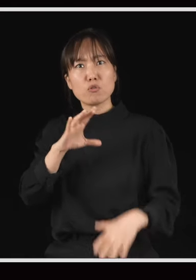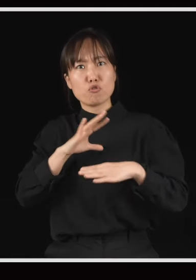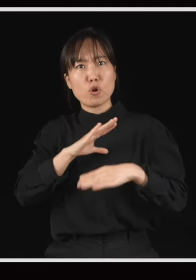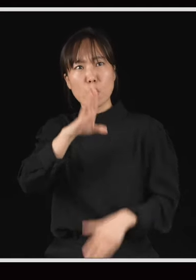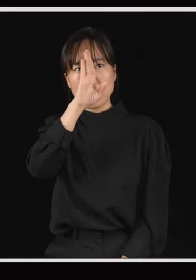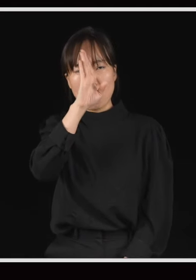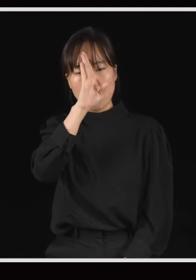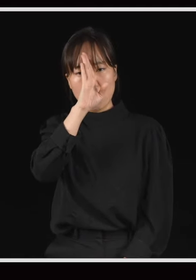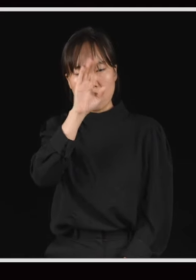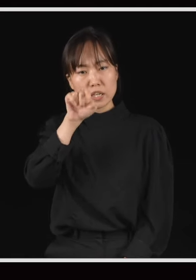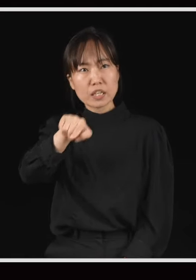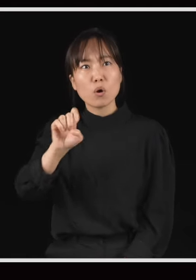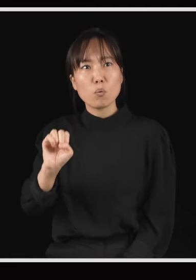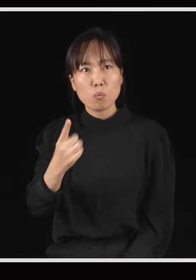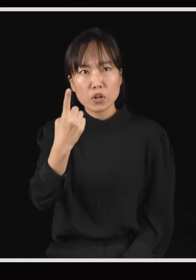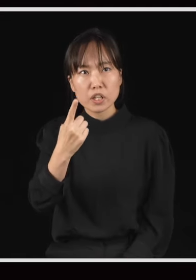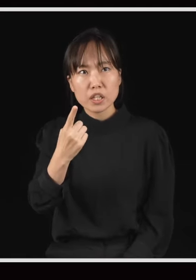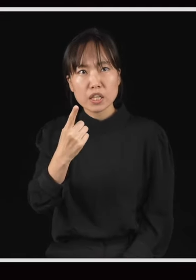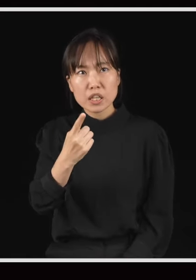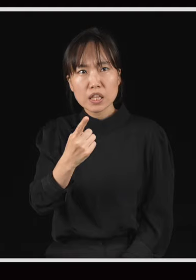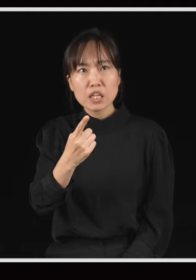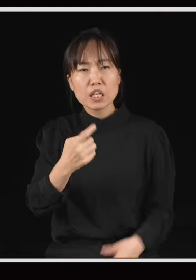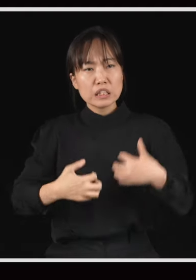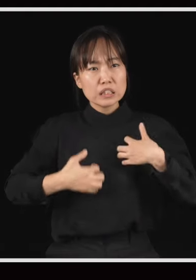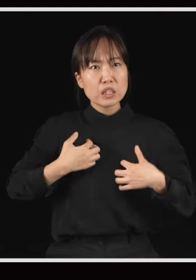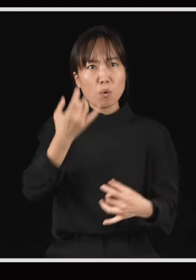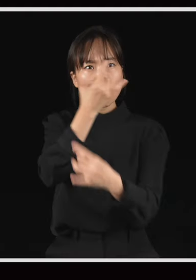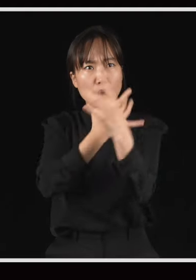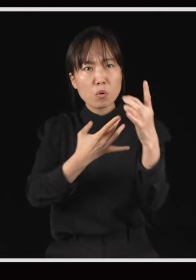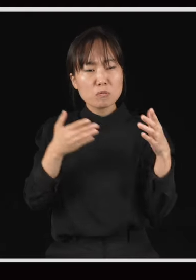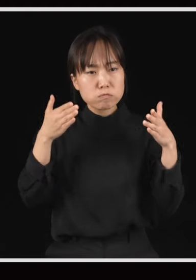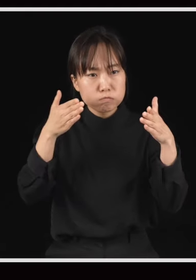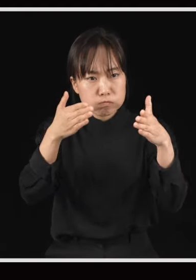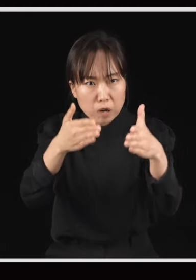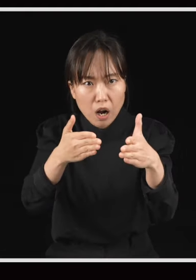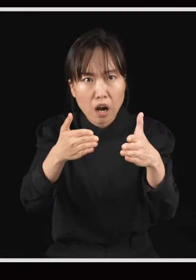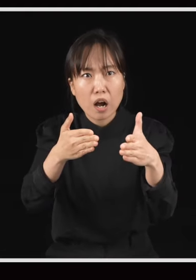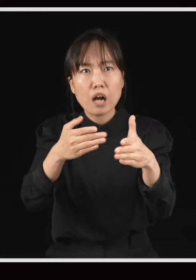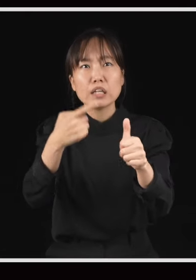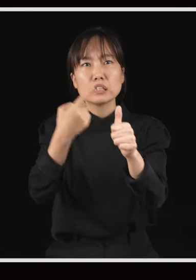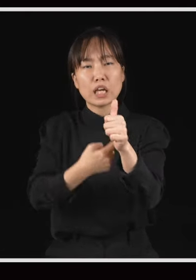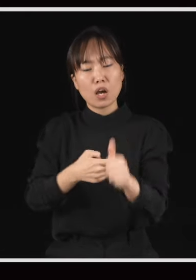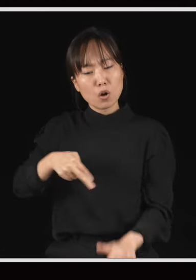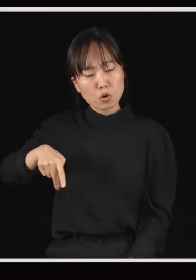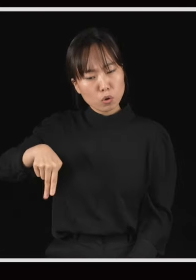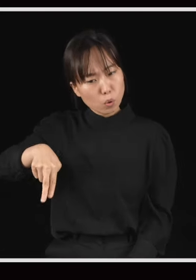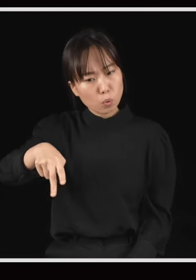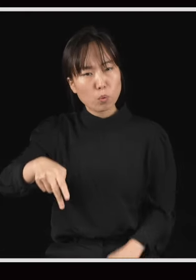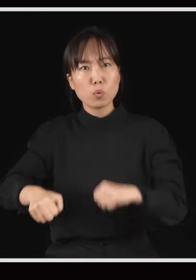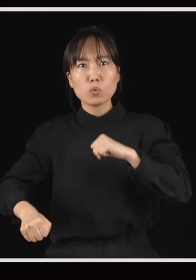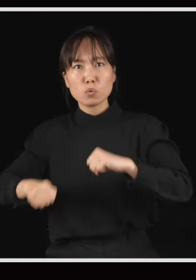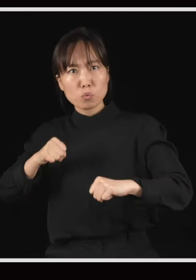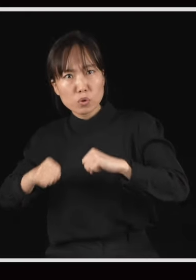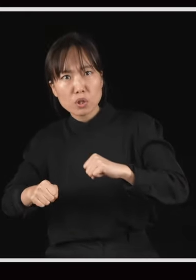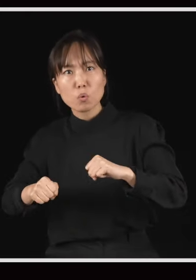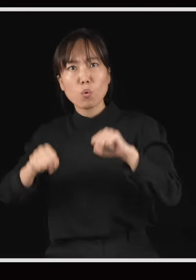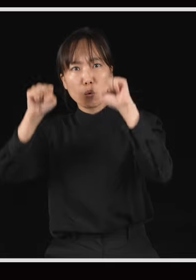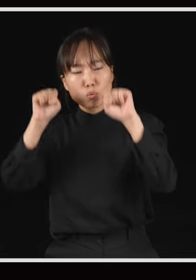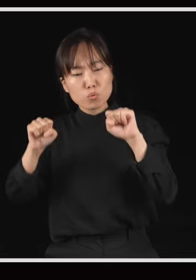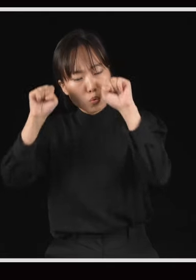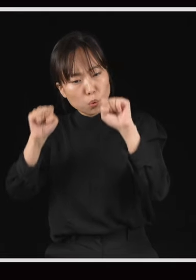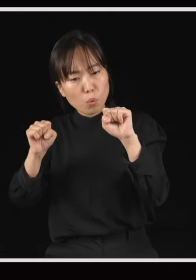그런 생각들로 인해서 더 많은 쾌락과 즐거움으로 나를 채우면 당연히 더